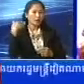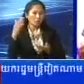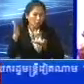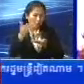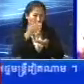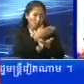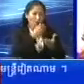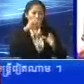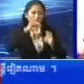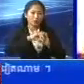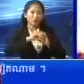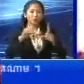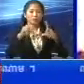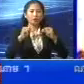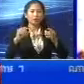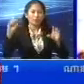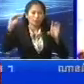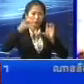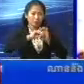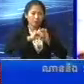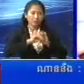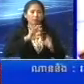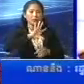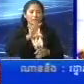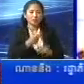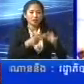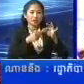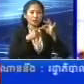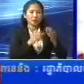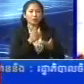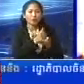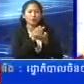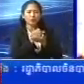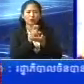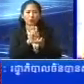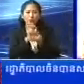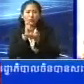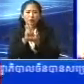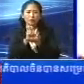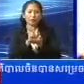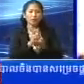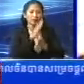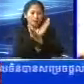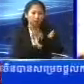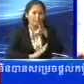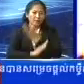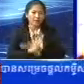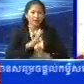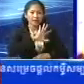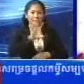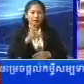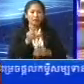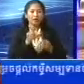រវិនិយោគិនជប៉ុនមកវិនិយោគនៅកម្ពុជាជាពិសេសបានជួយឧបត្ថម្ភគាំទ្រលើវិស័យពិការភាពនៅកម្ពុជា